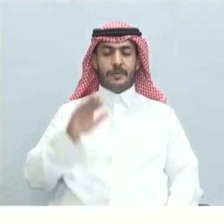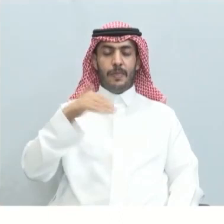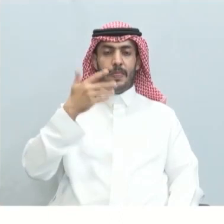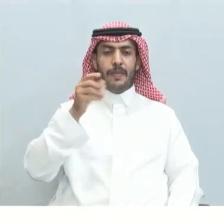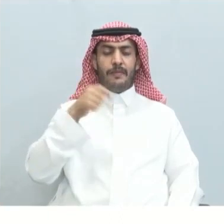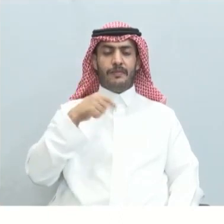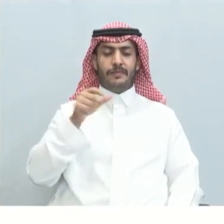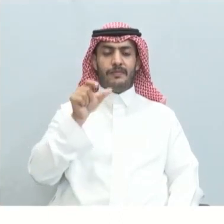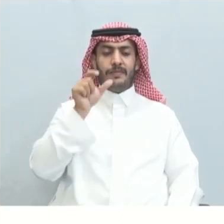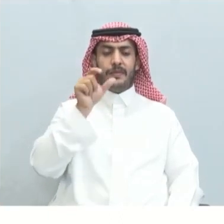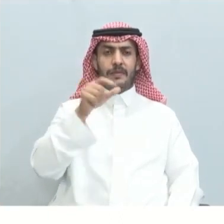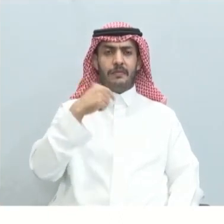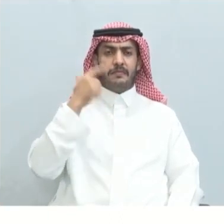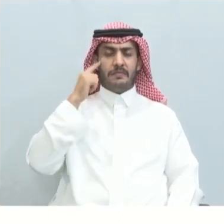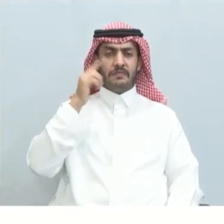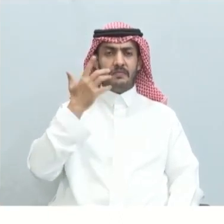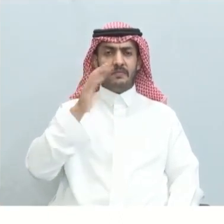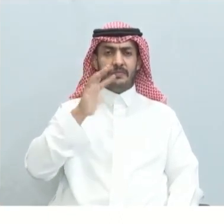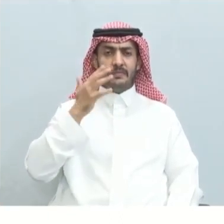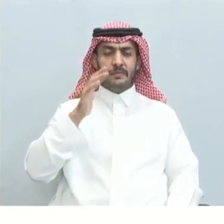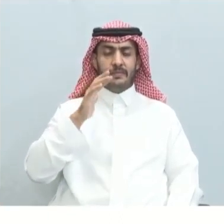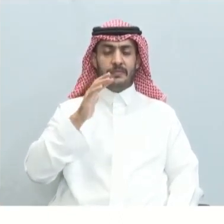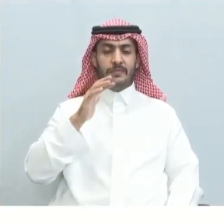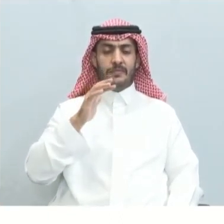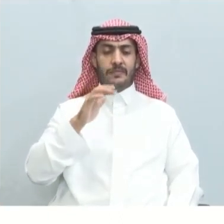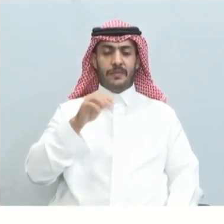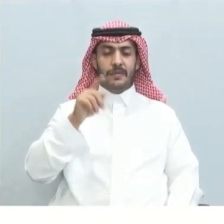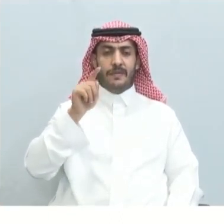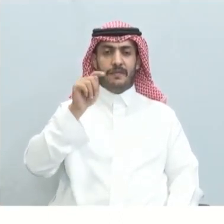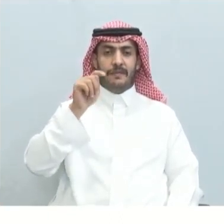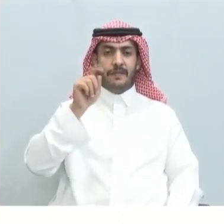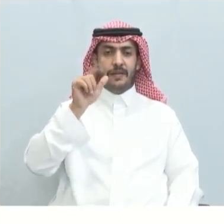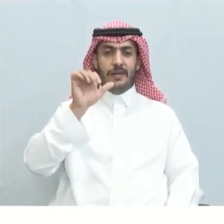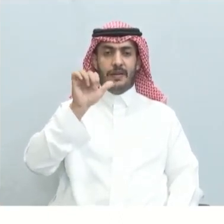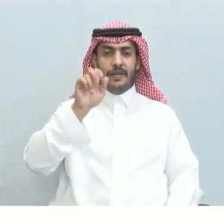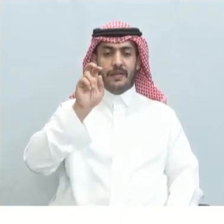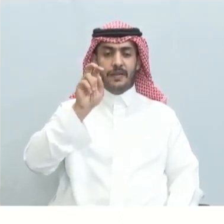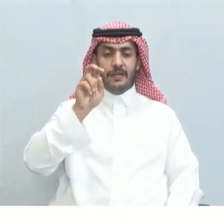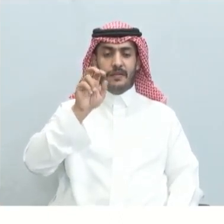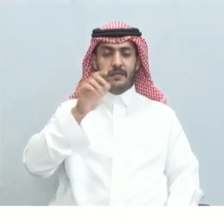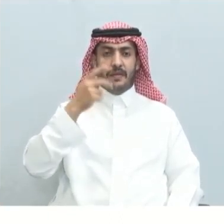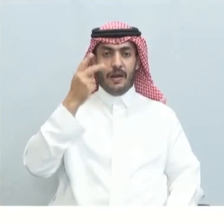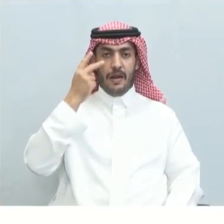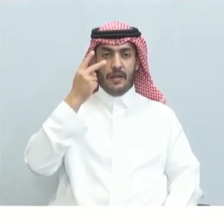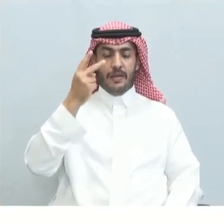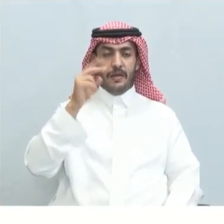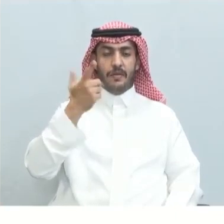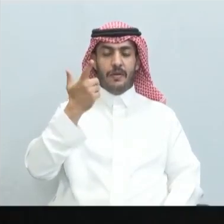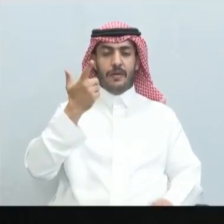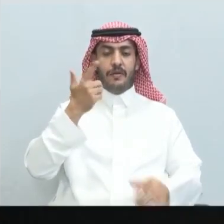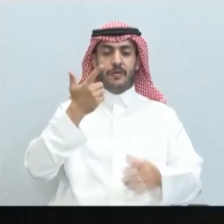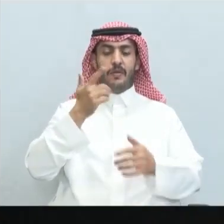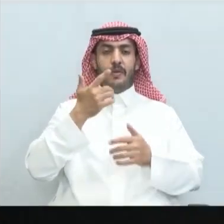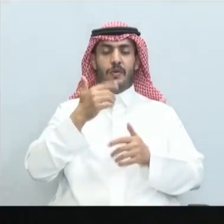اضع فرضيه ما هذه الفرضيه هل هي نظريه التي تعرفنا عليها